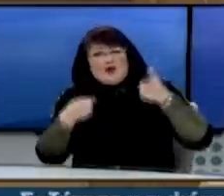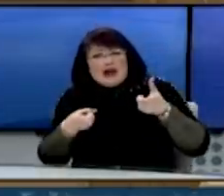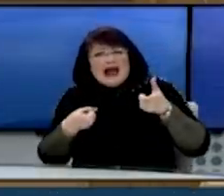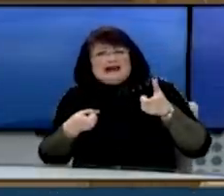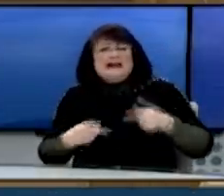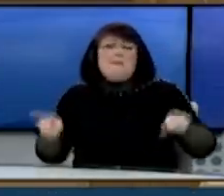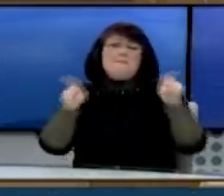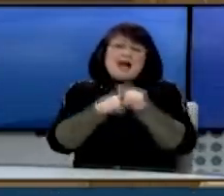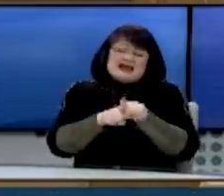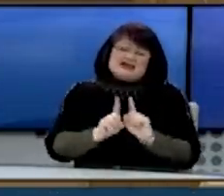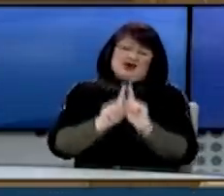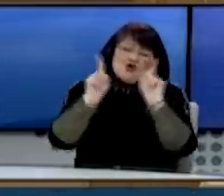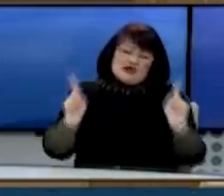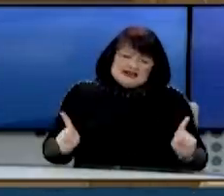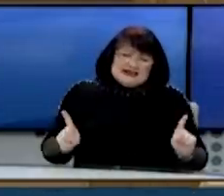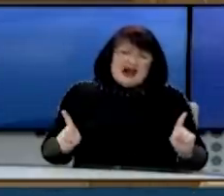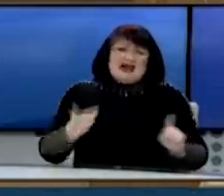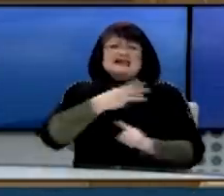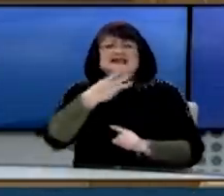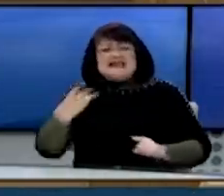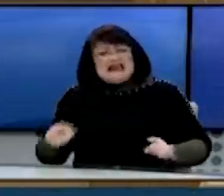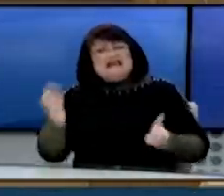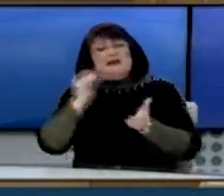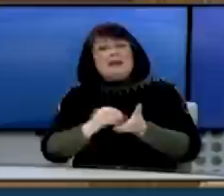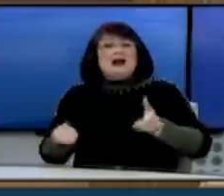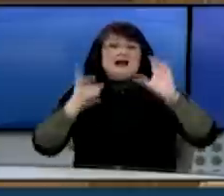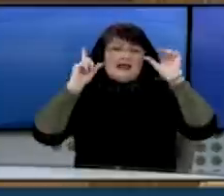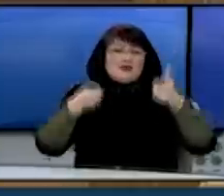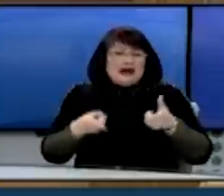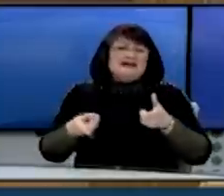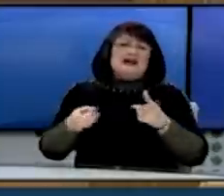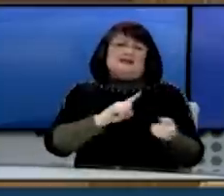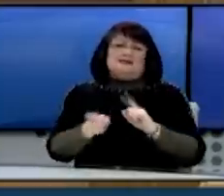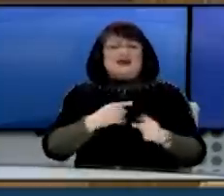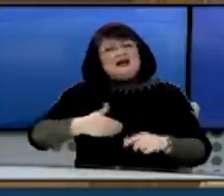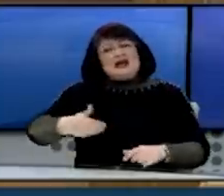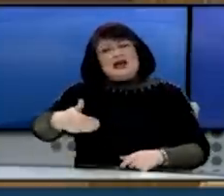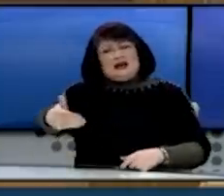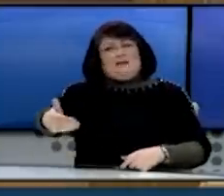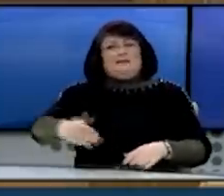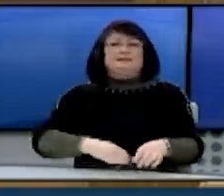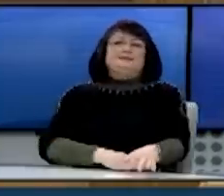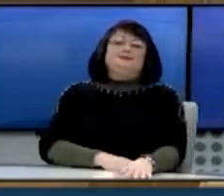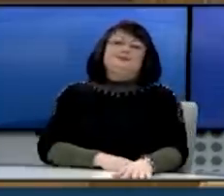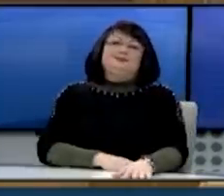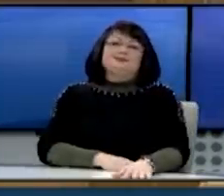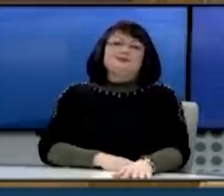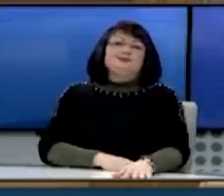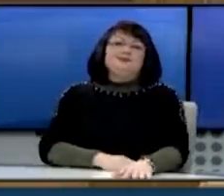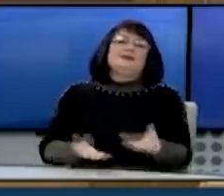Δημοκρατία, μαζί, χώρια, μετά ΣΥΡΙΖΑ, μετά πάλι Νέα Δημοκρατία και πάει λέγοντας η